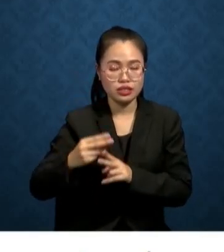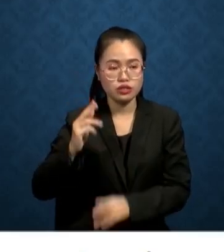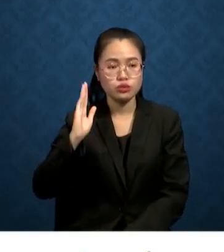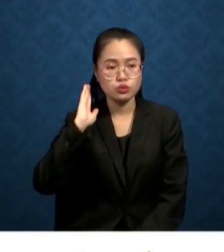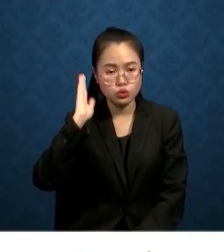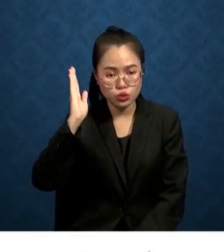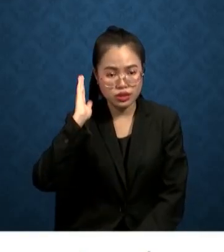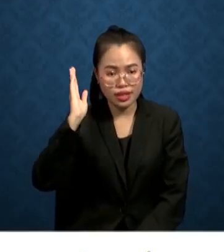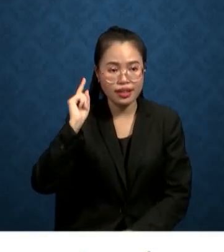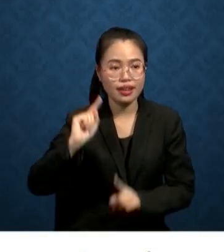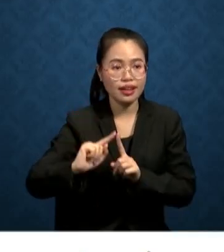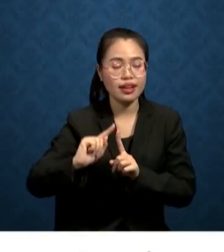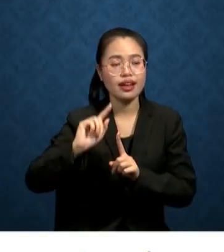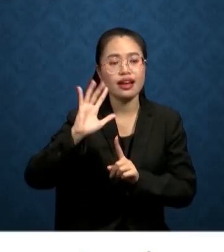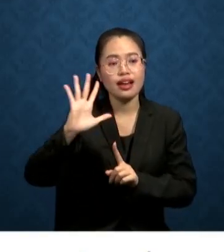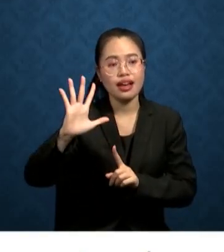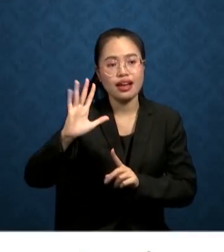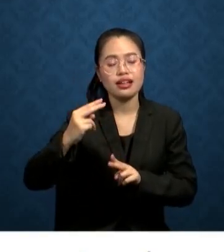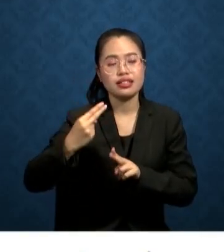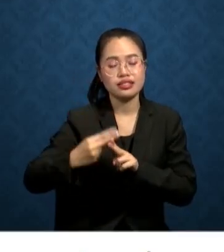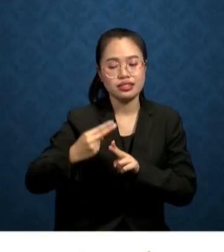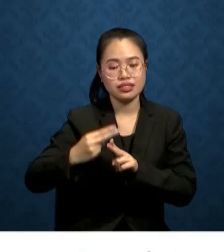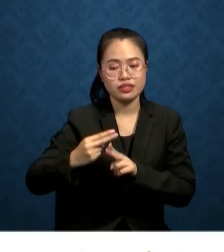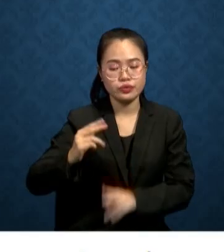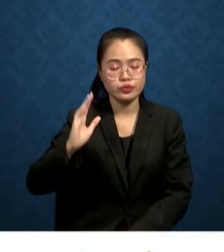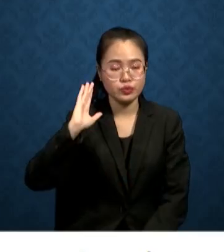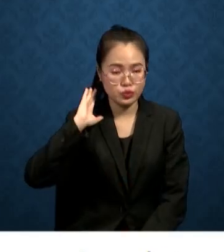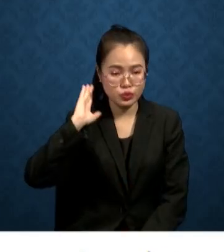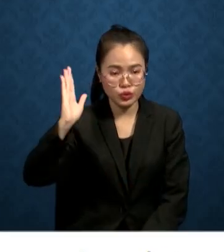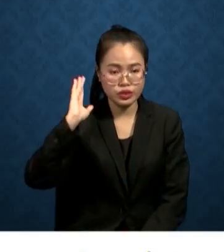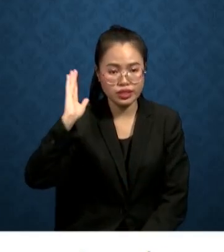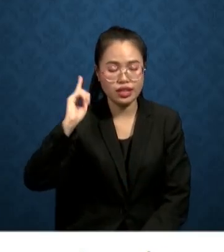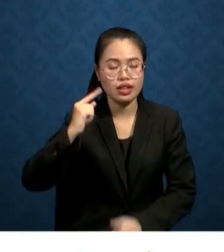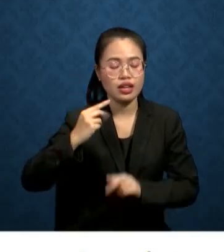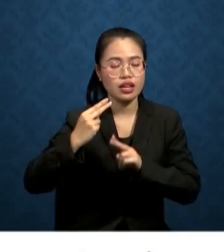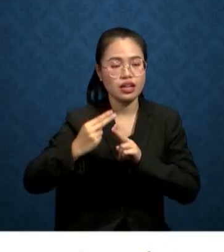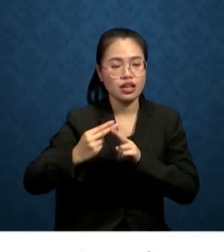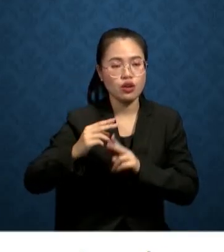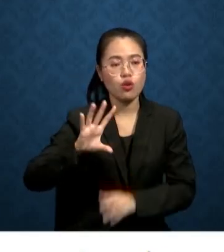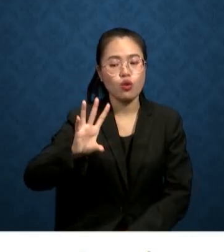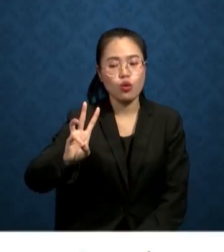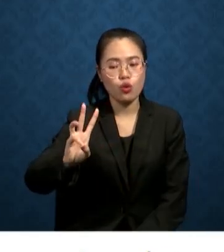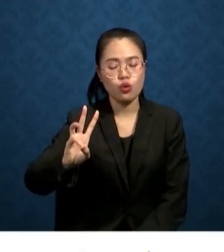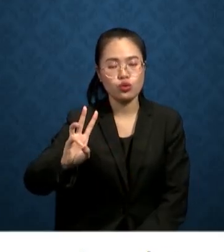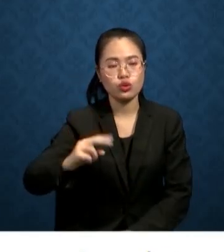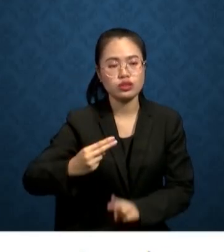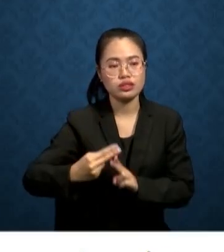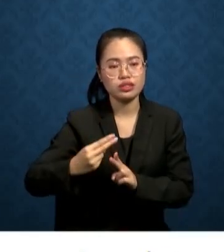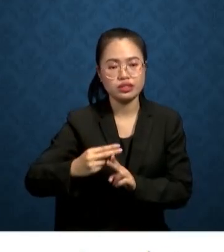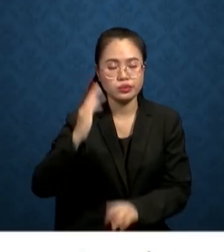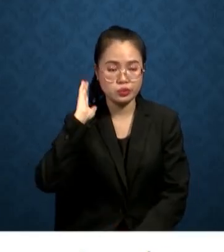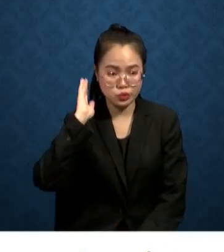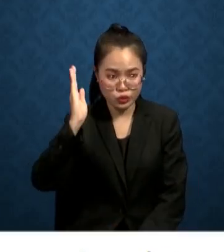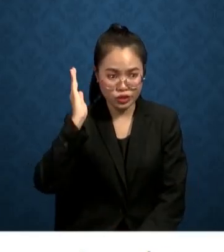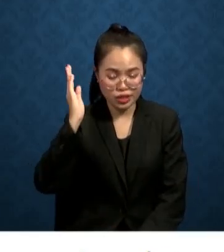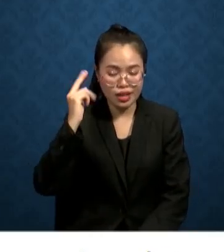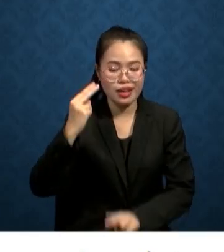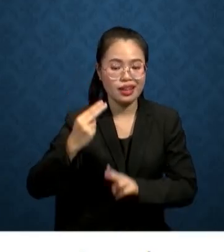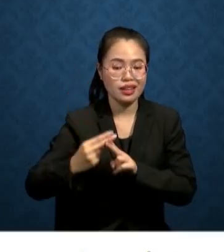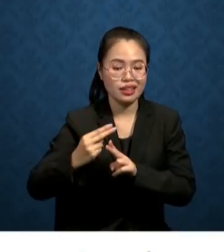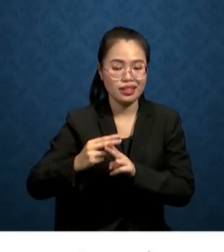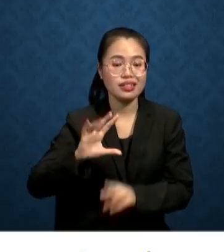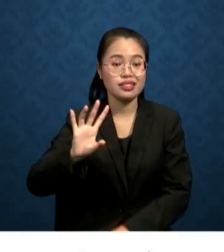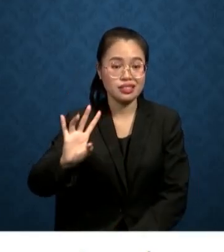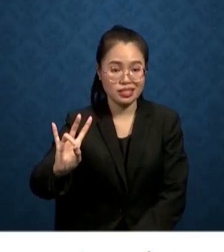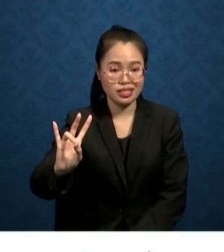5พล.ตำรวจโทยุทธนาไทยภักดี 6นายวิเชียรชัยสถาพร 7นาย